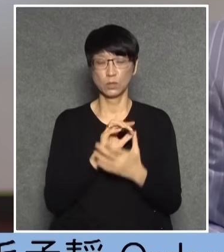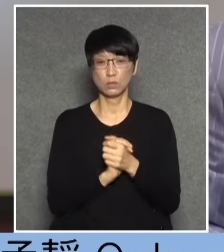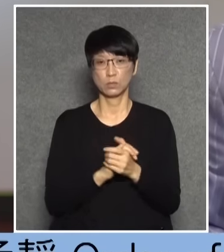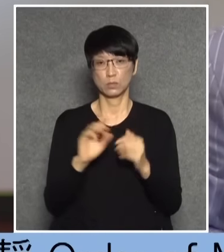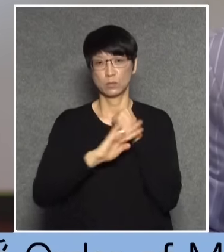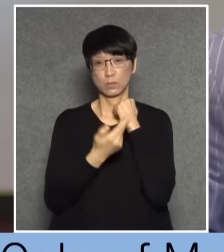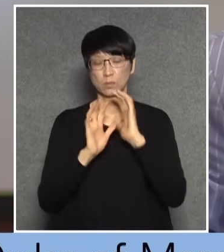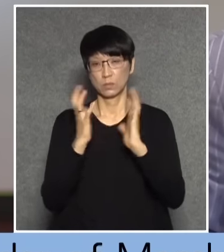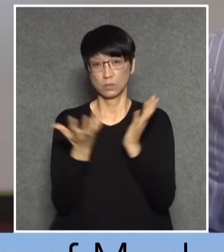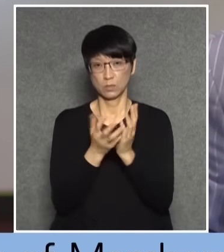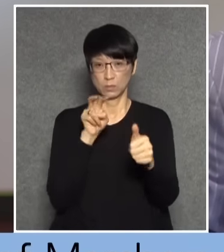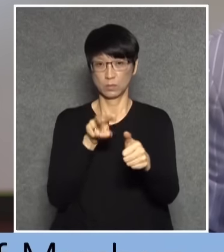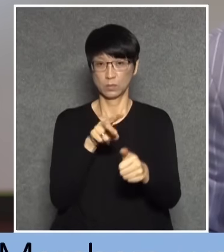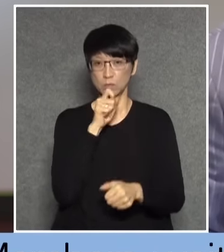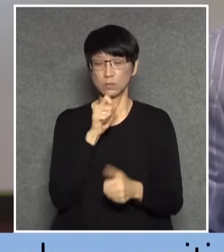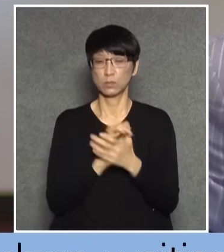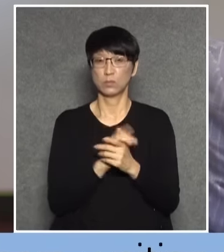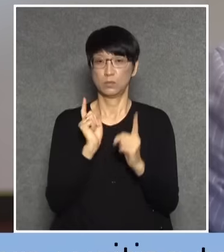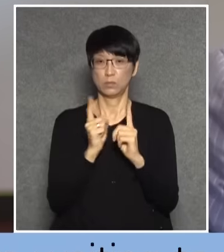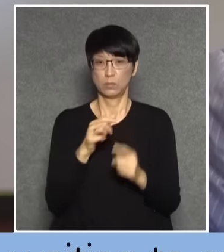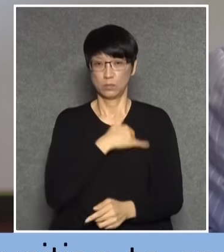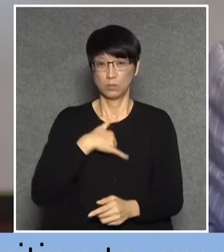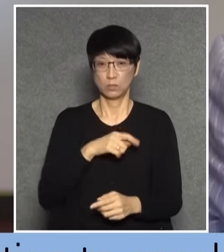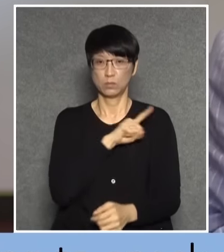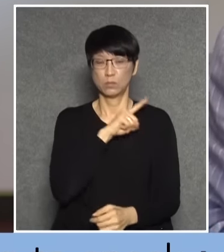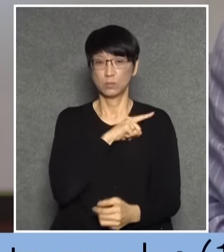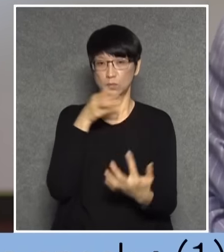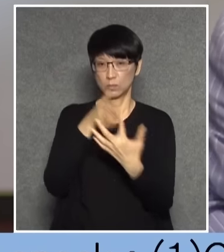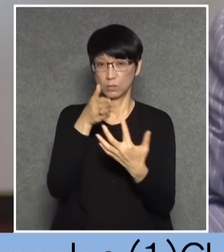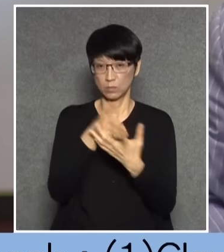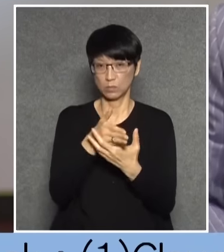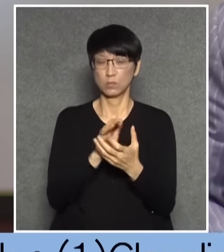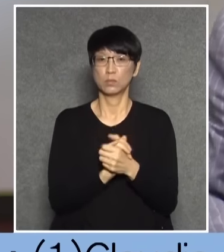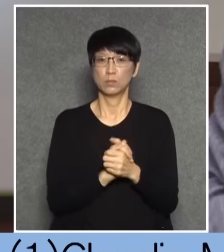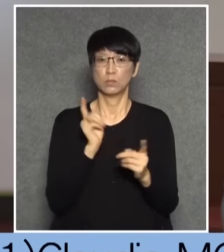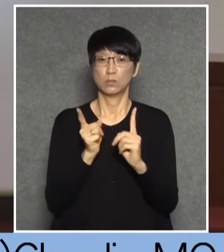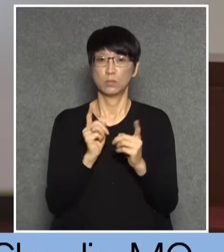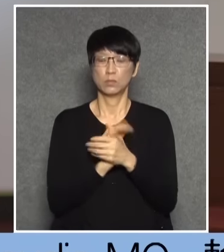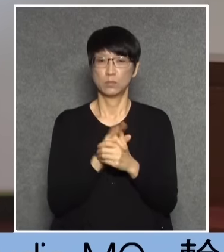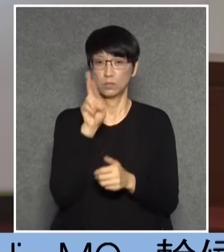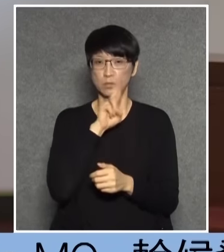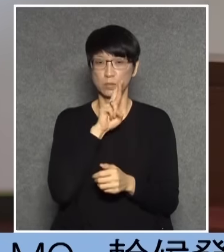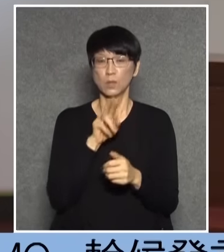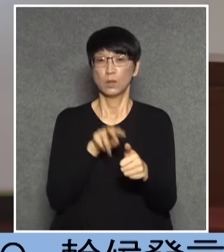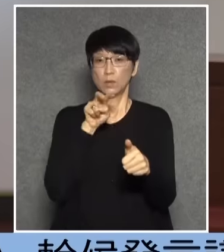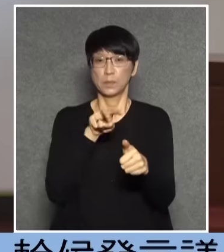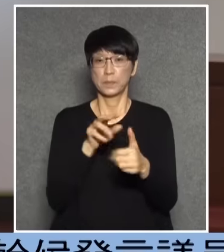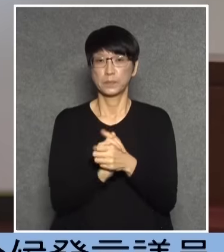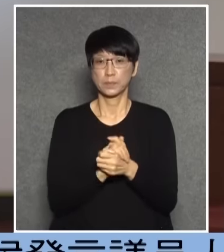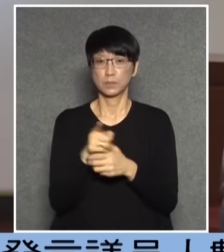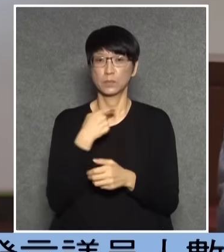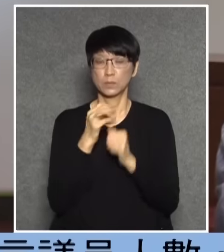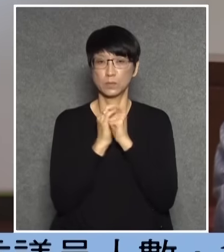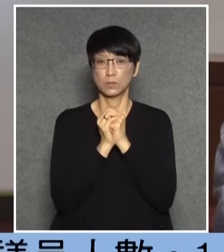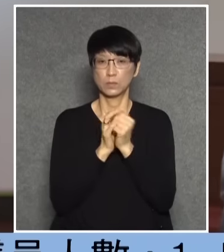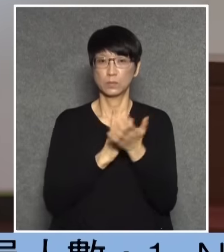取通訊或者監察，或者懷疑自己曾經被人截取通訊同埋即係秘密監察，係咪？你可以要求